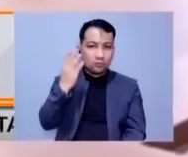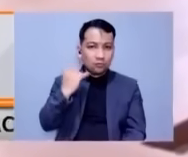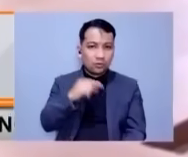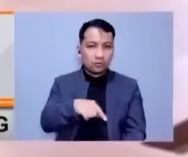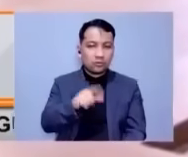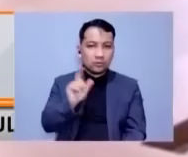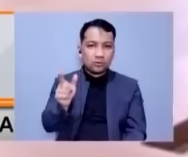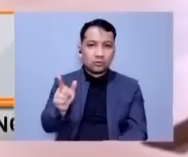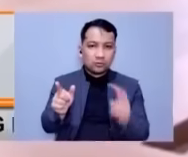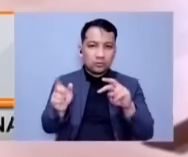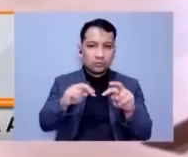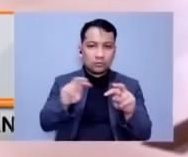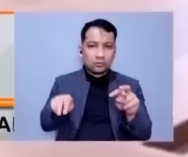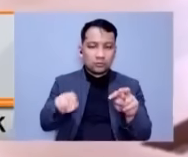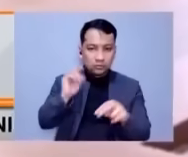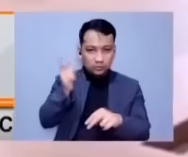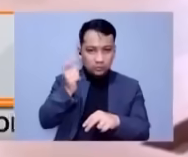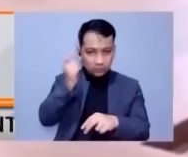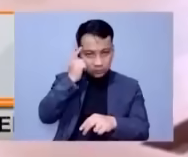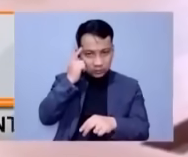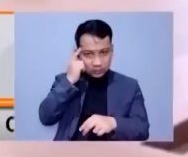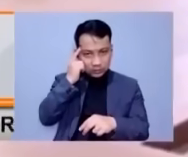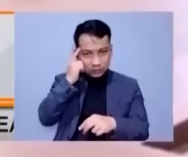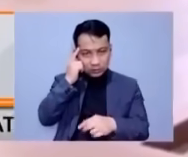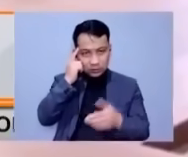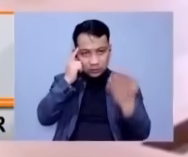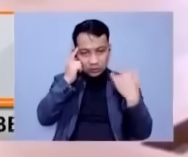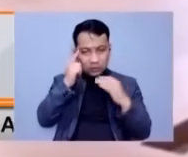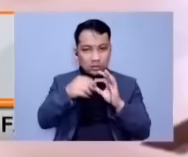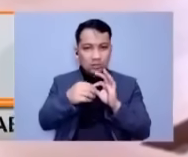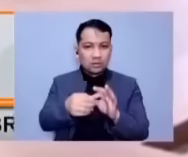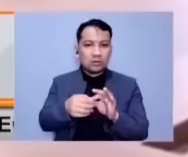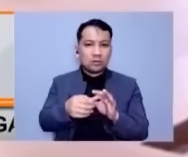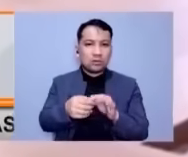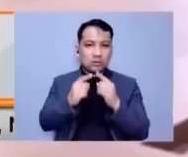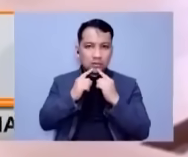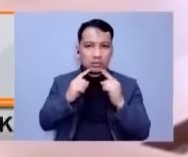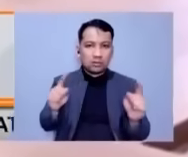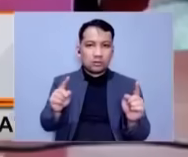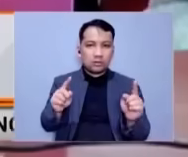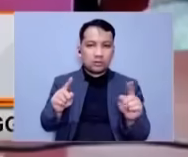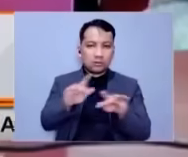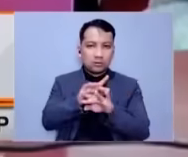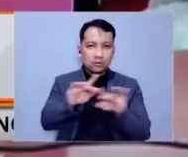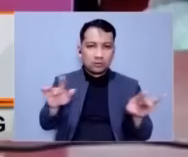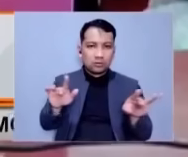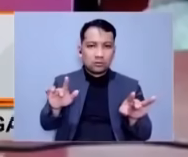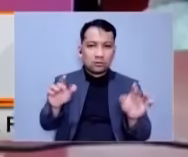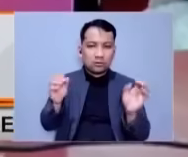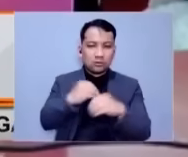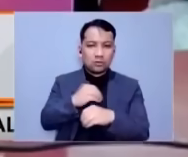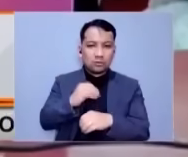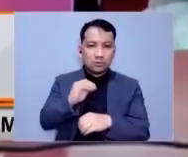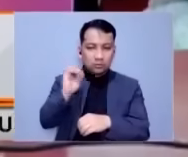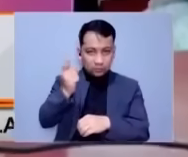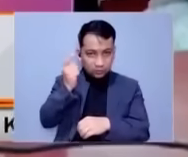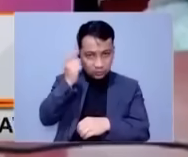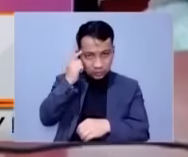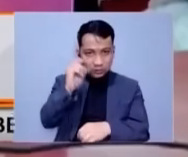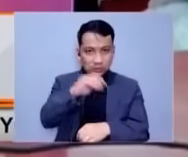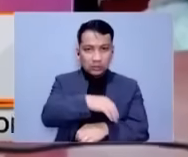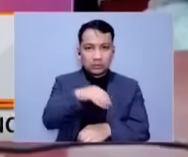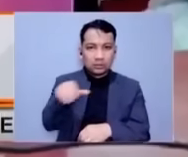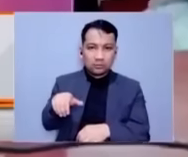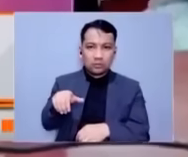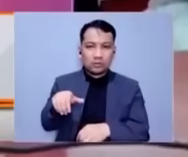2022 gubernatorial candidate. Dahil dito, idiniklara ng bakante ang Office of the Governor ng Cagayan. Automatic